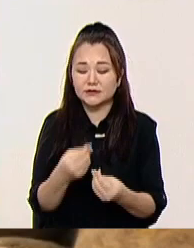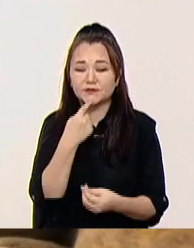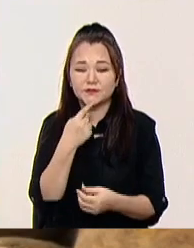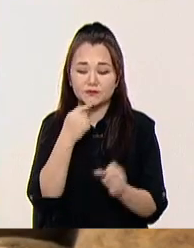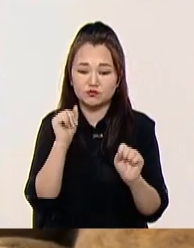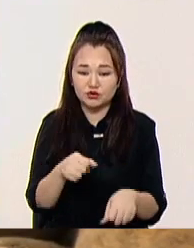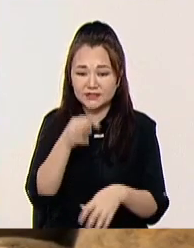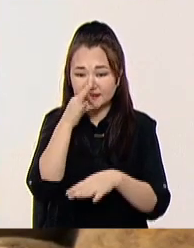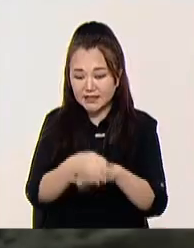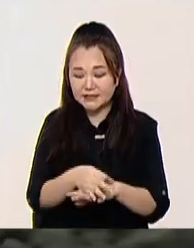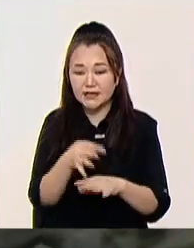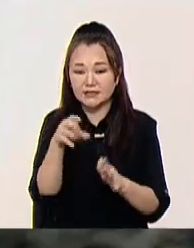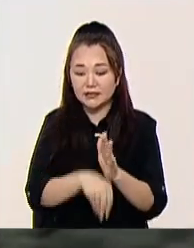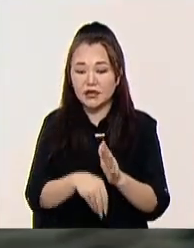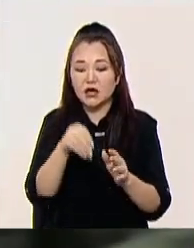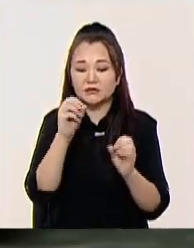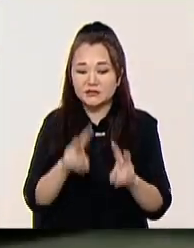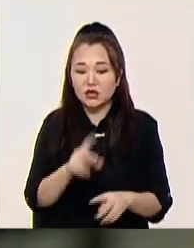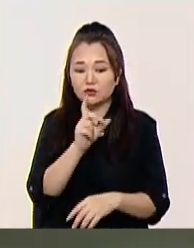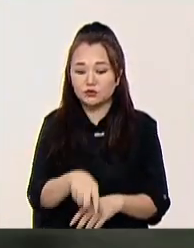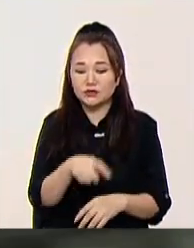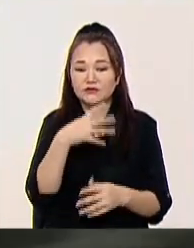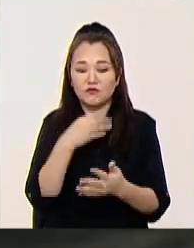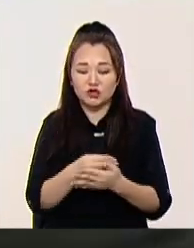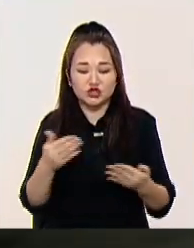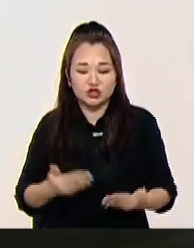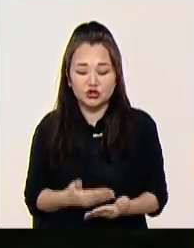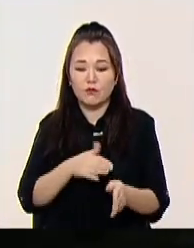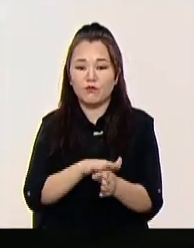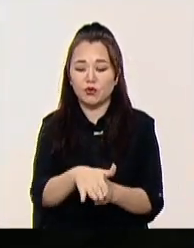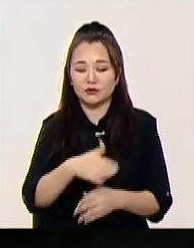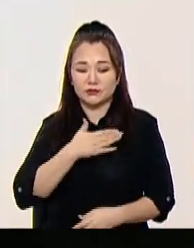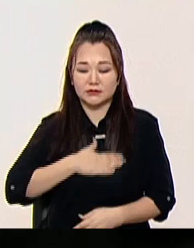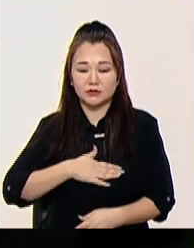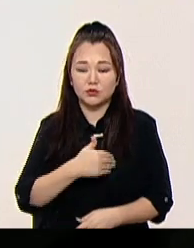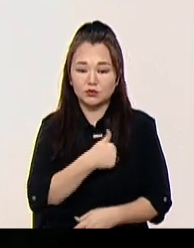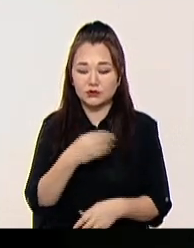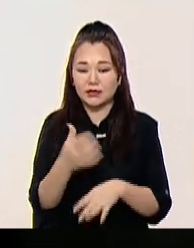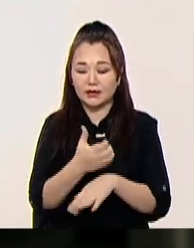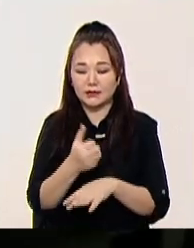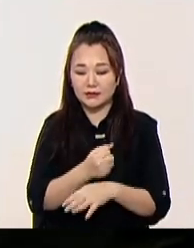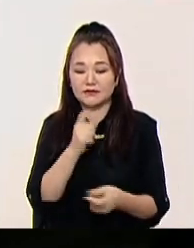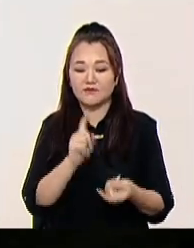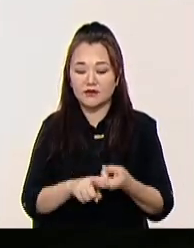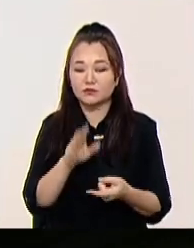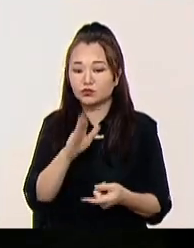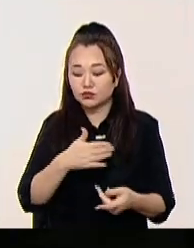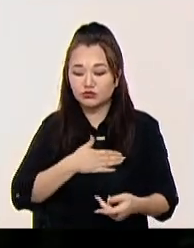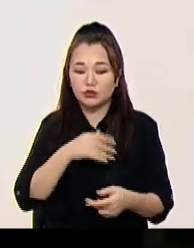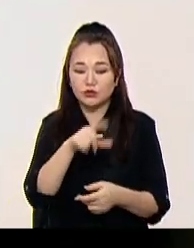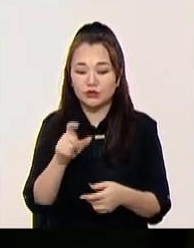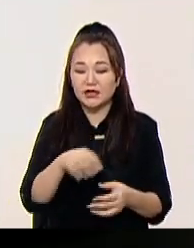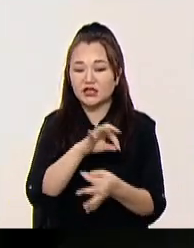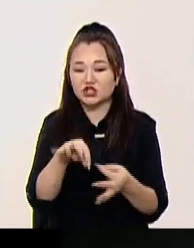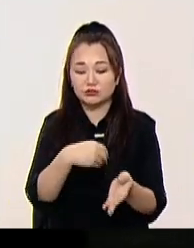деді. Одан бөлек мамандардың сөзінше, адамның өз өміріне толық қанағаттануына кіріс көз әсер етеді екен. Бізге тұрғындар артық зат